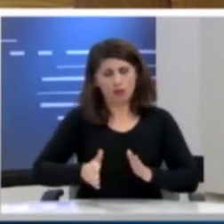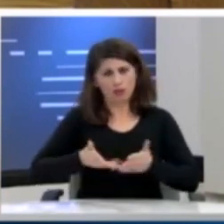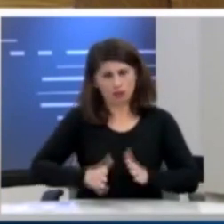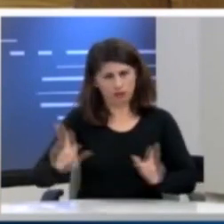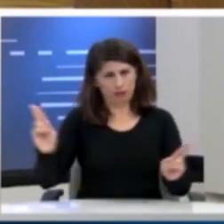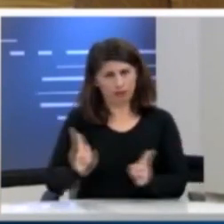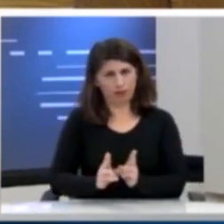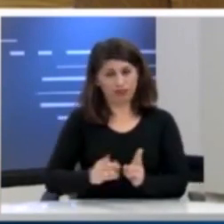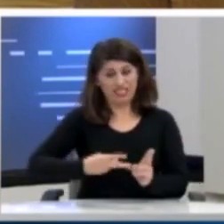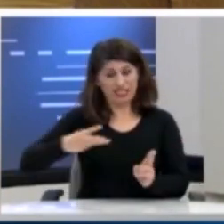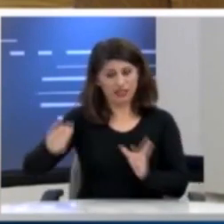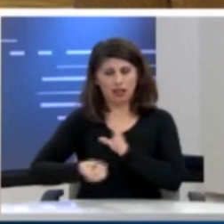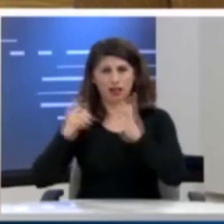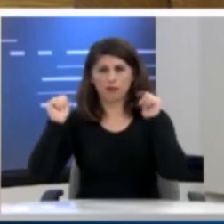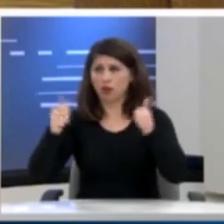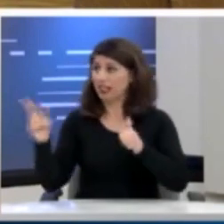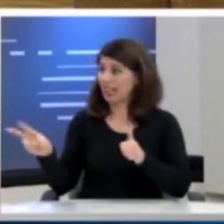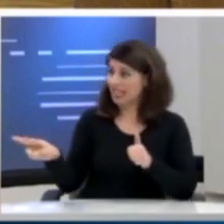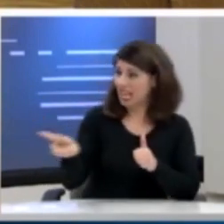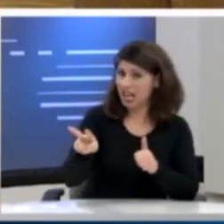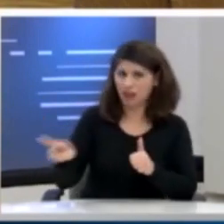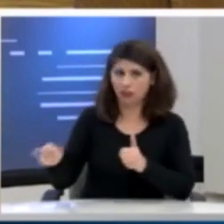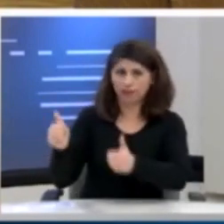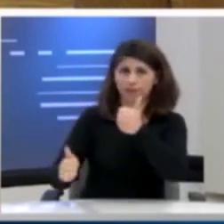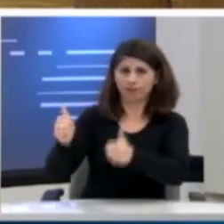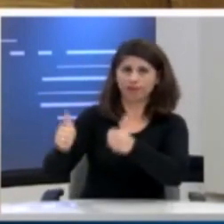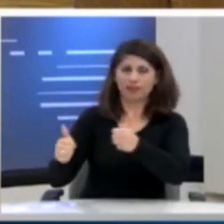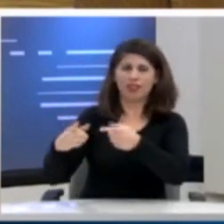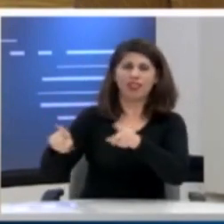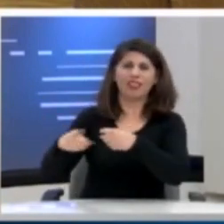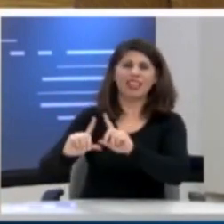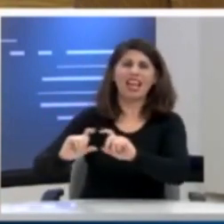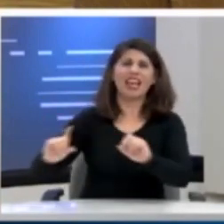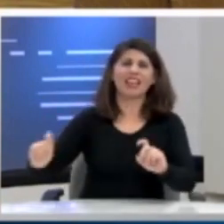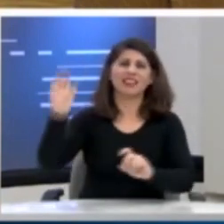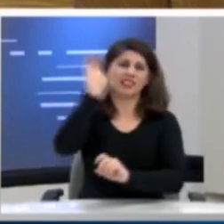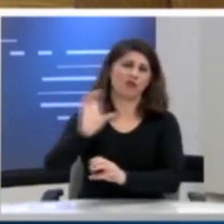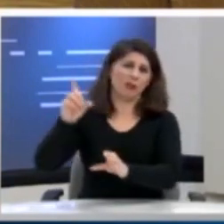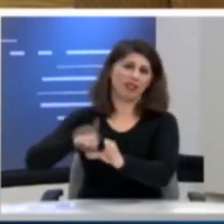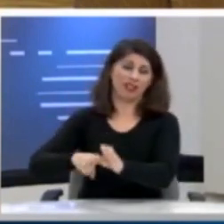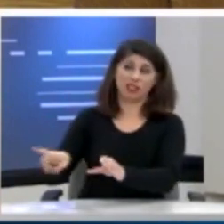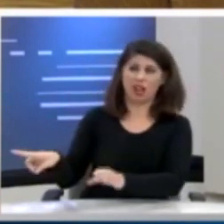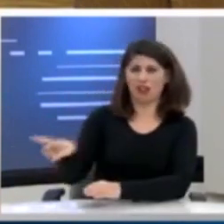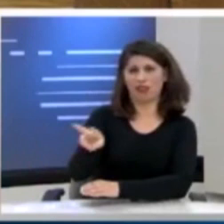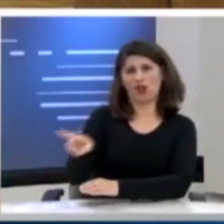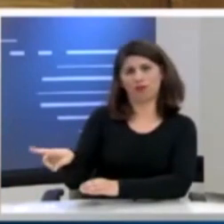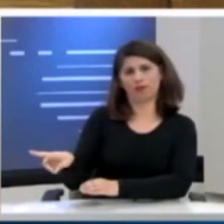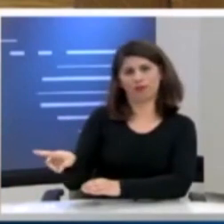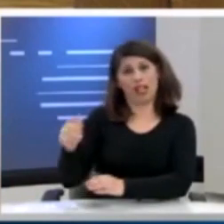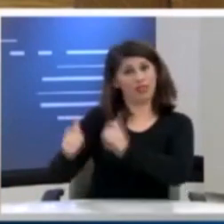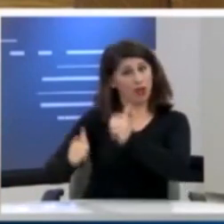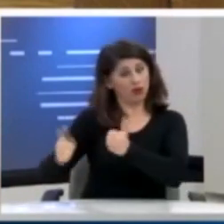Δημοκρατία κυριολεκτικά διαγωνιστήκατε στην διδακτέα ύλη της Ευρωπαϊκής Ένωσης. Διαγωνιστήκατε